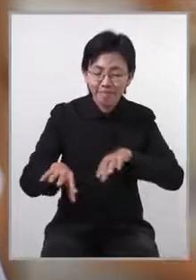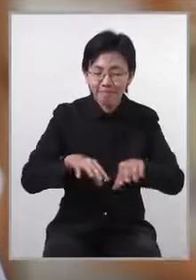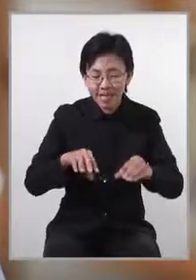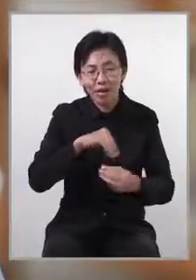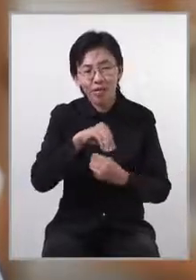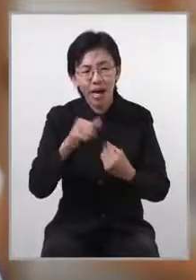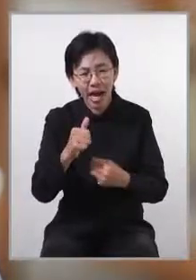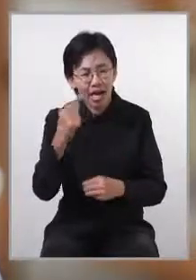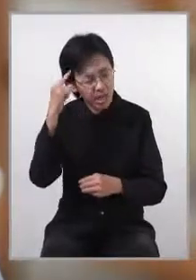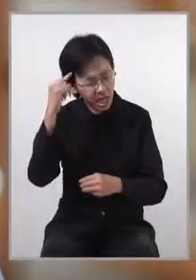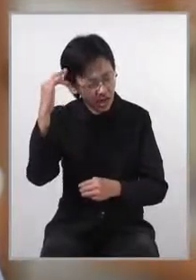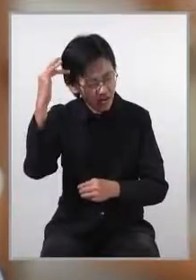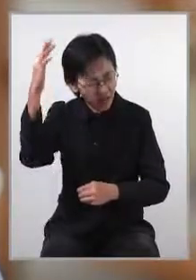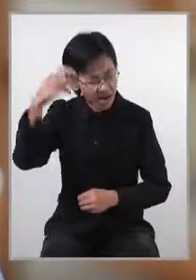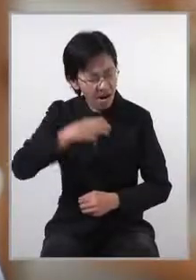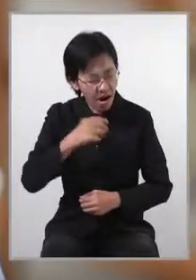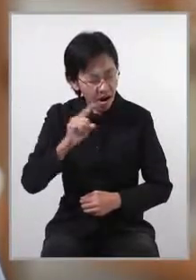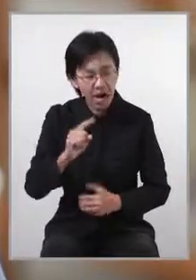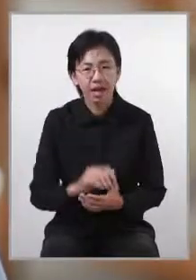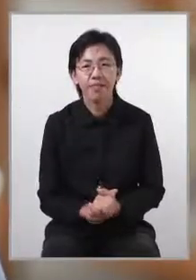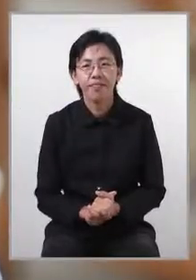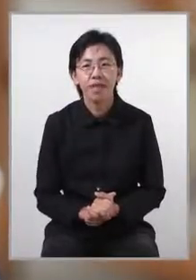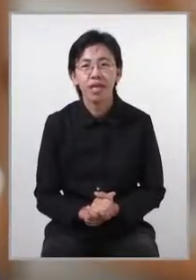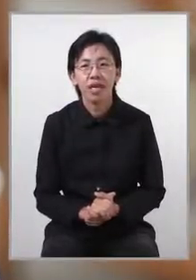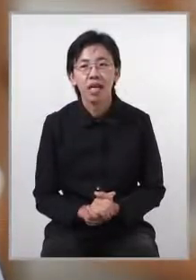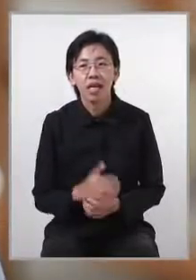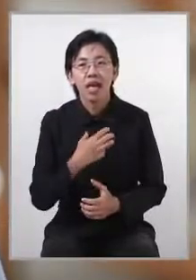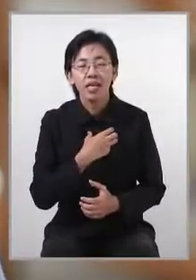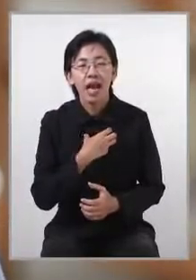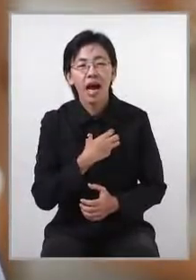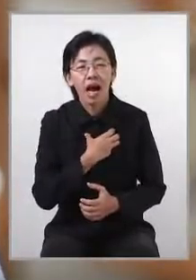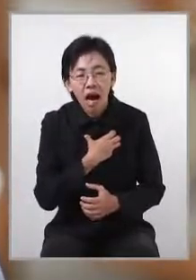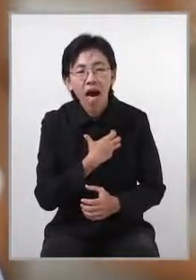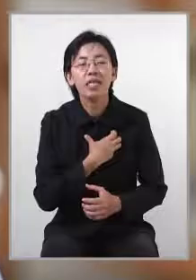ใฝ่ฝันกันมากคือเราอยากจะเผื่อแผ่ความคิด